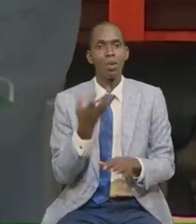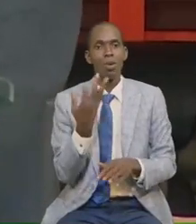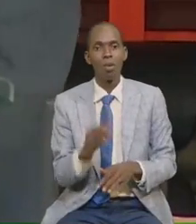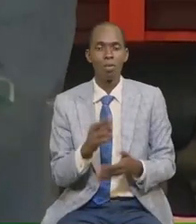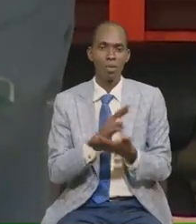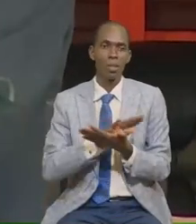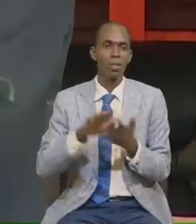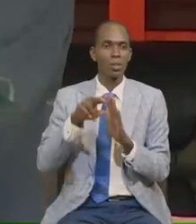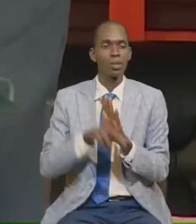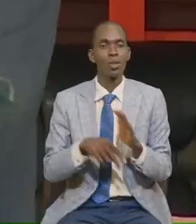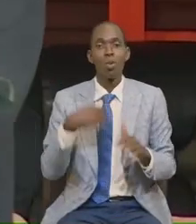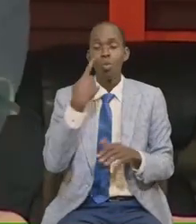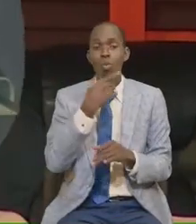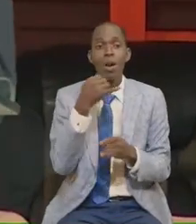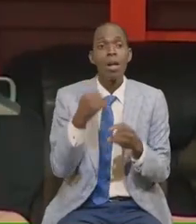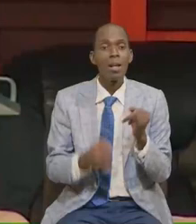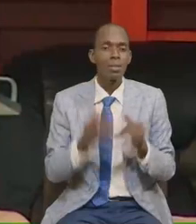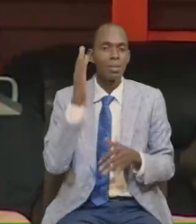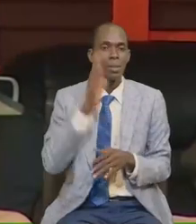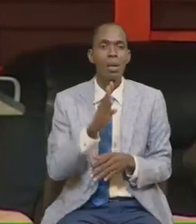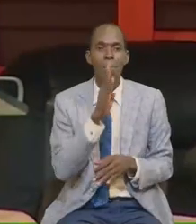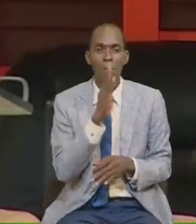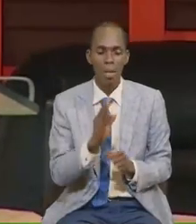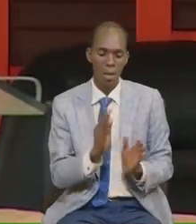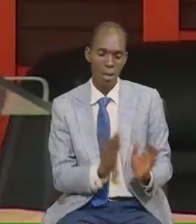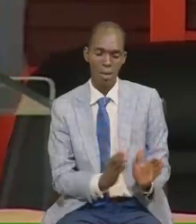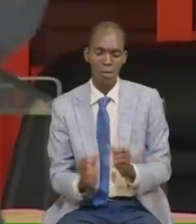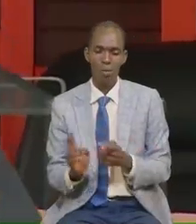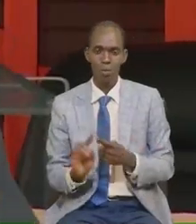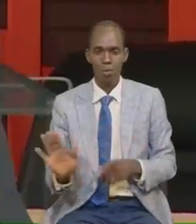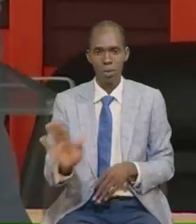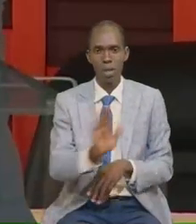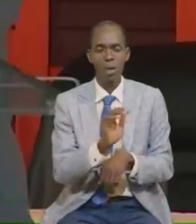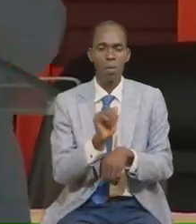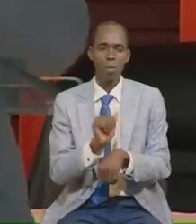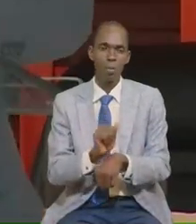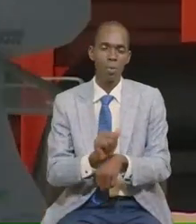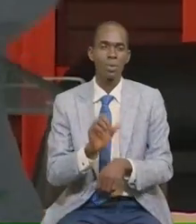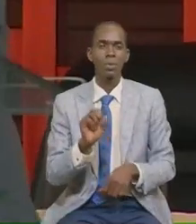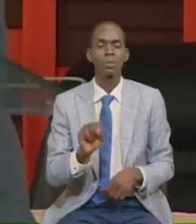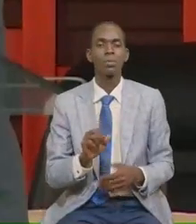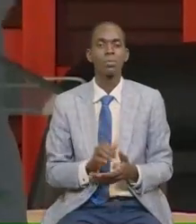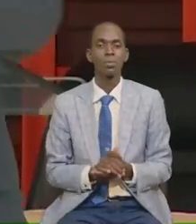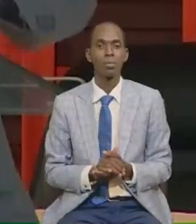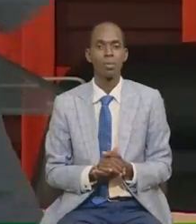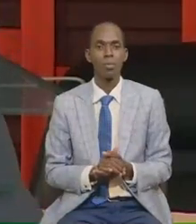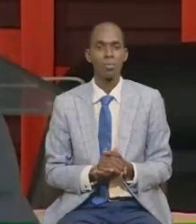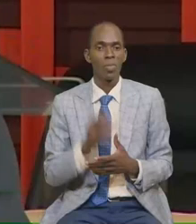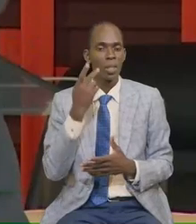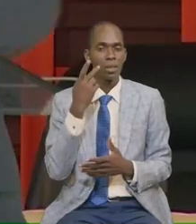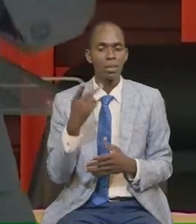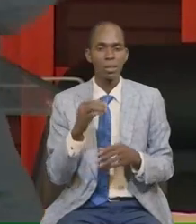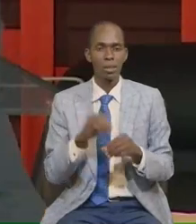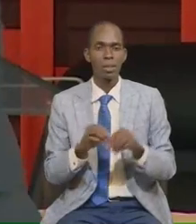oeuvres le fait sera selon leurs œuvres antiques